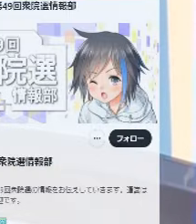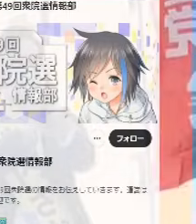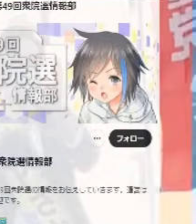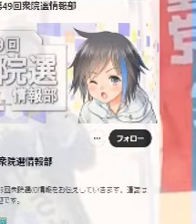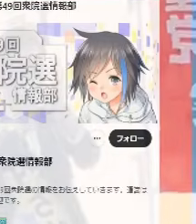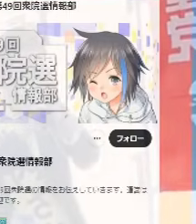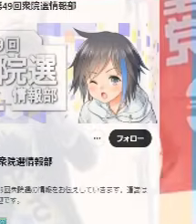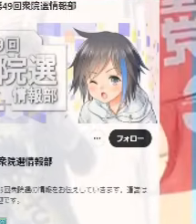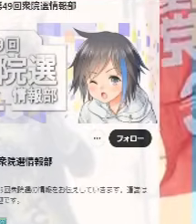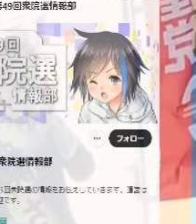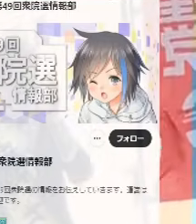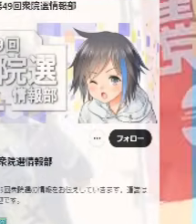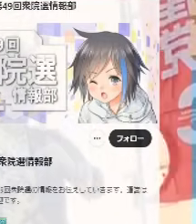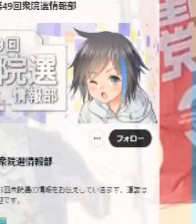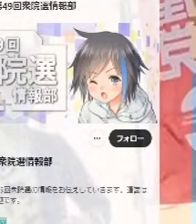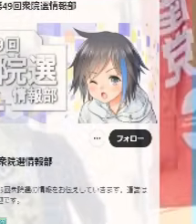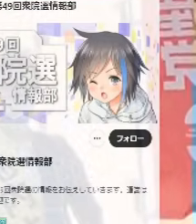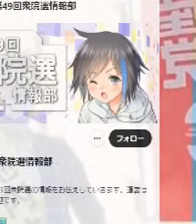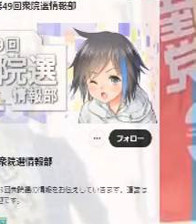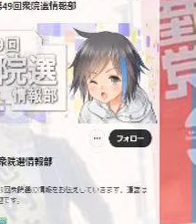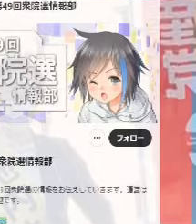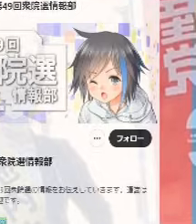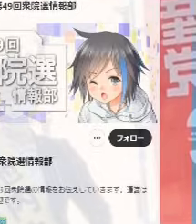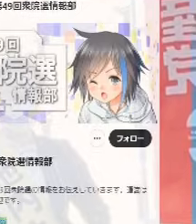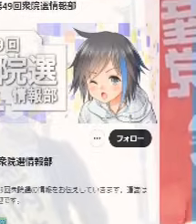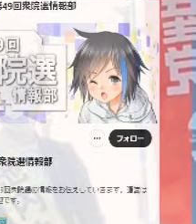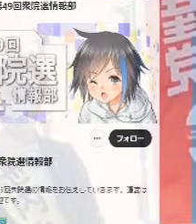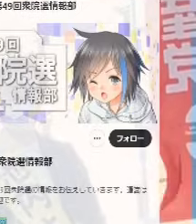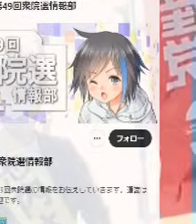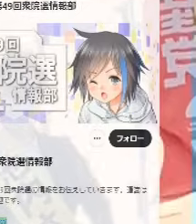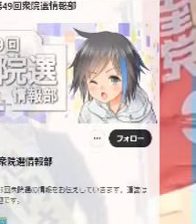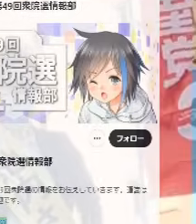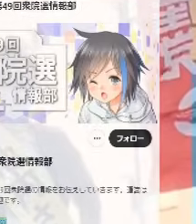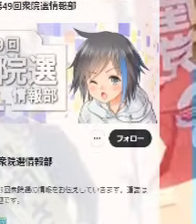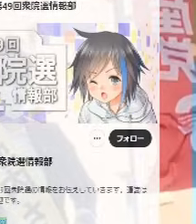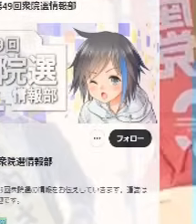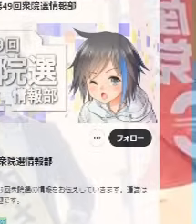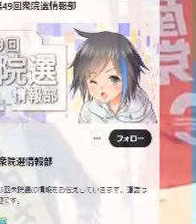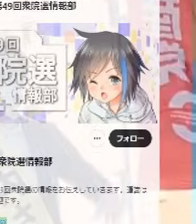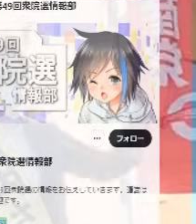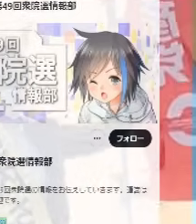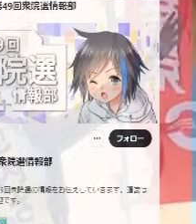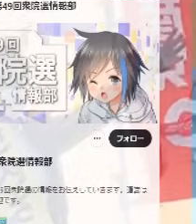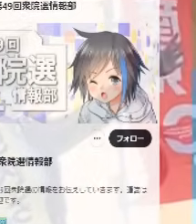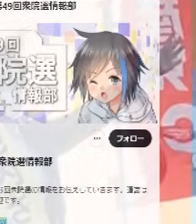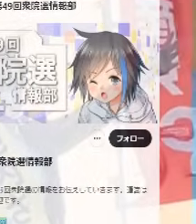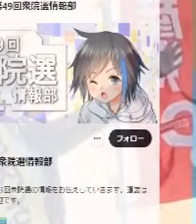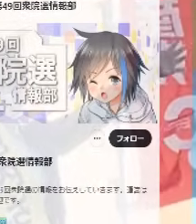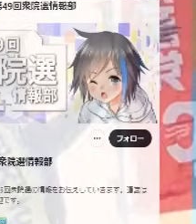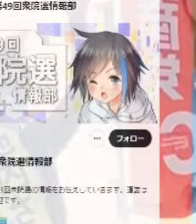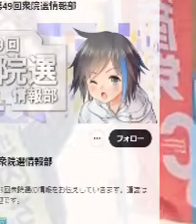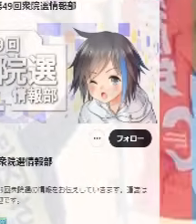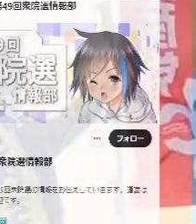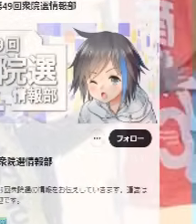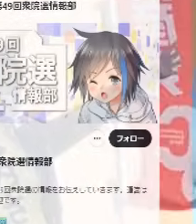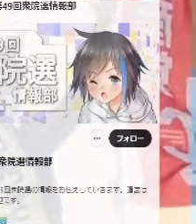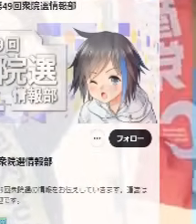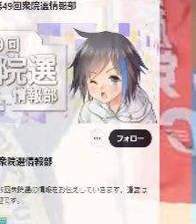よ。幸いなことに東京12区の皆さんには池内沙織さんという候補がいるんです